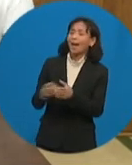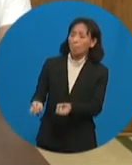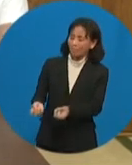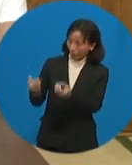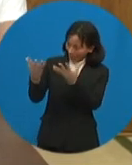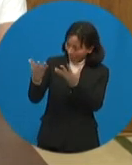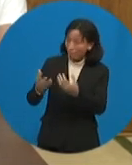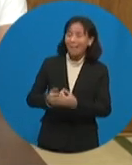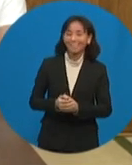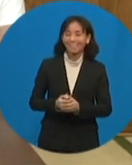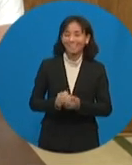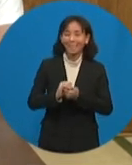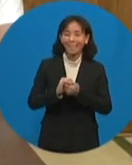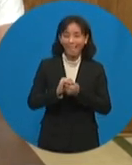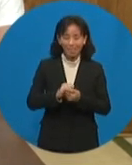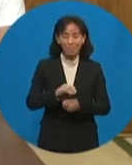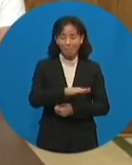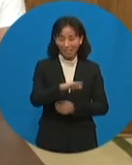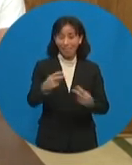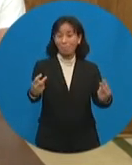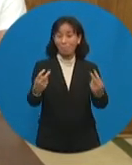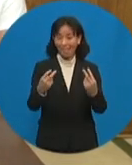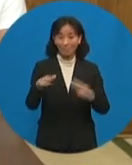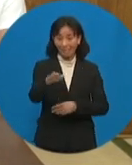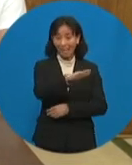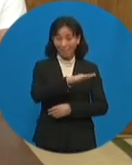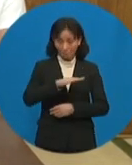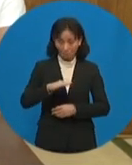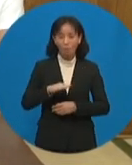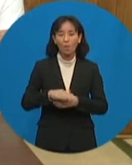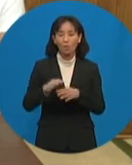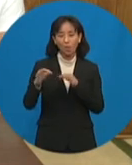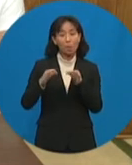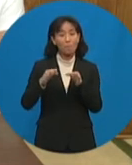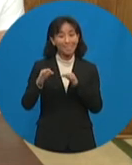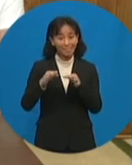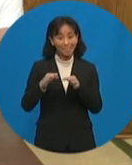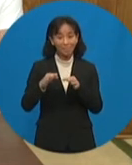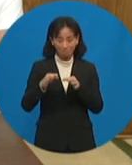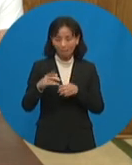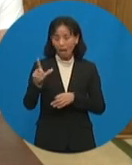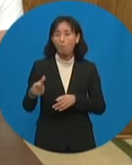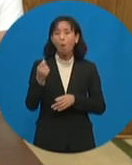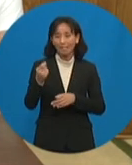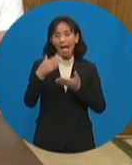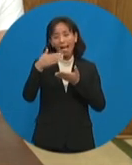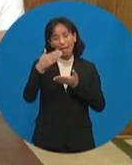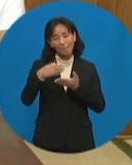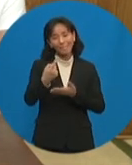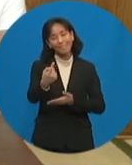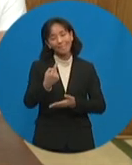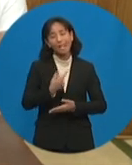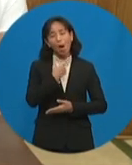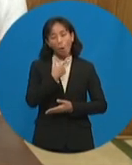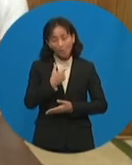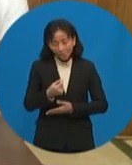。ぜひこの機会にこれをご覧の皆さんもこの M さんにもんじゃぜひ私も食べに来てほしいなと思います。湯